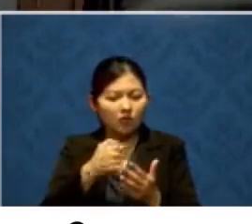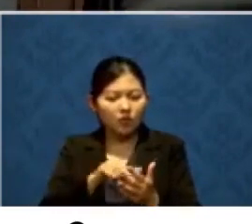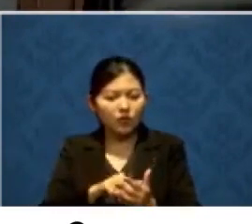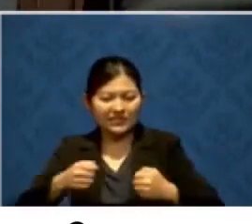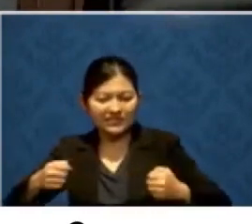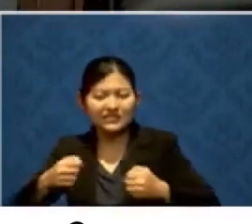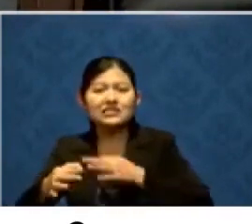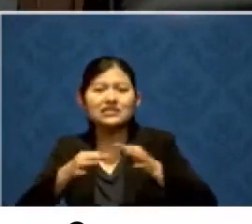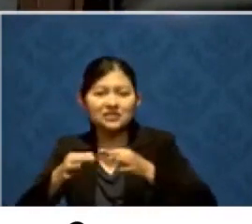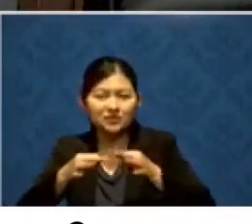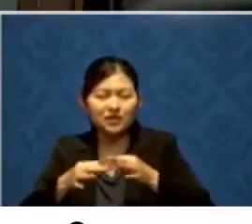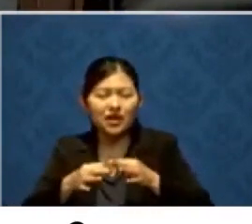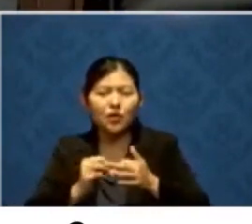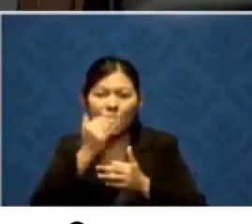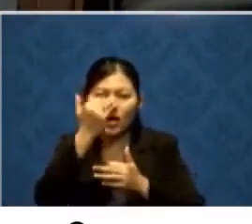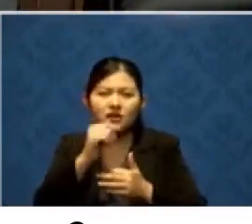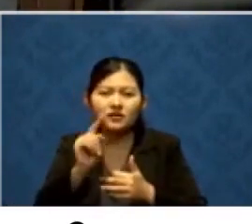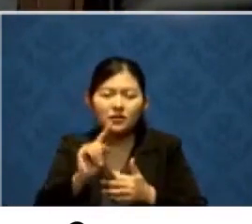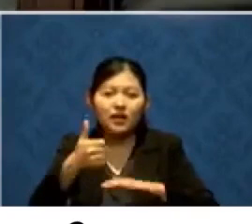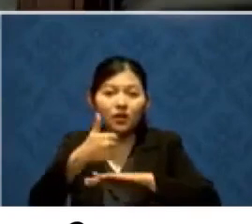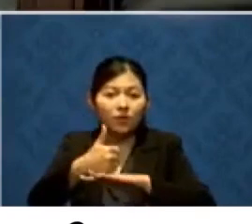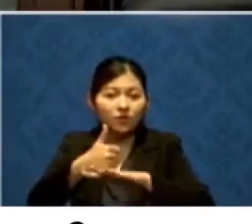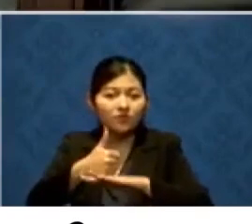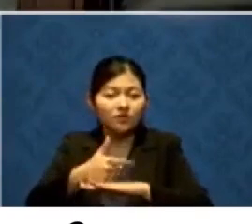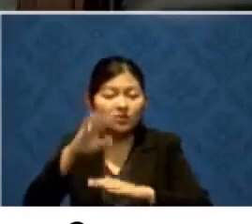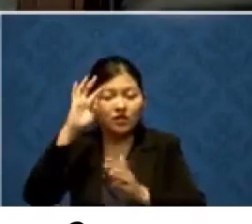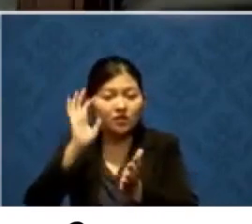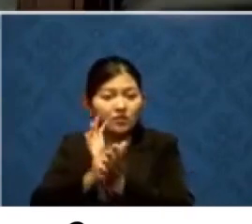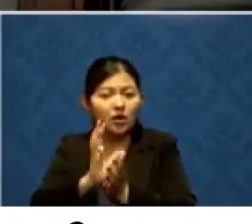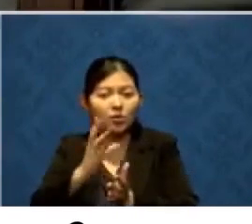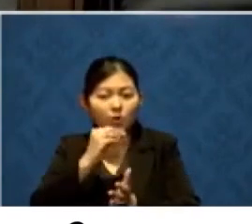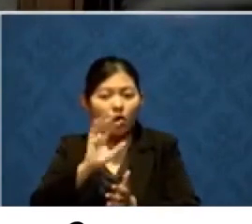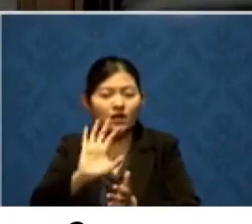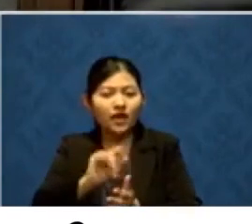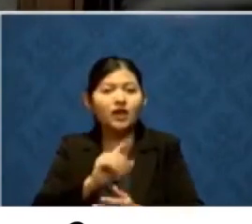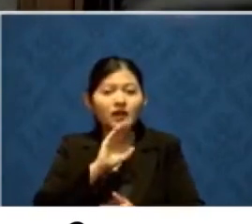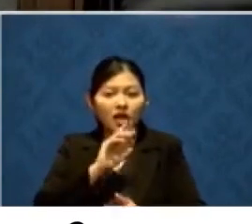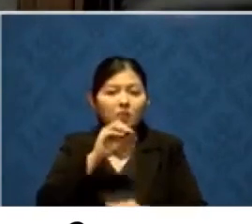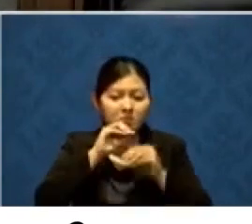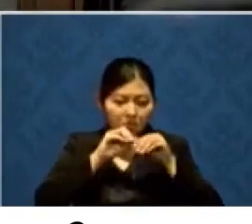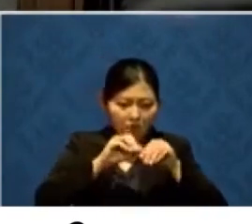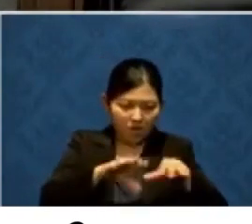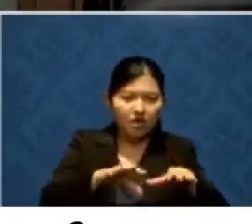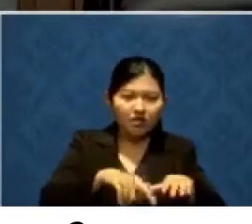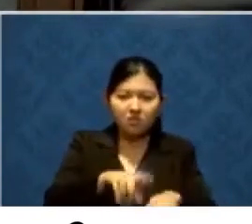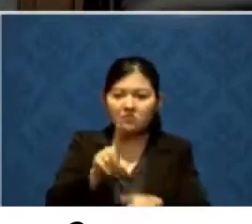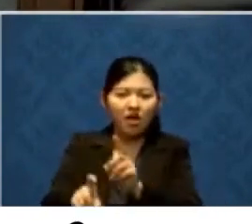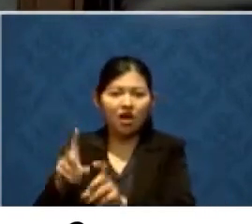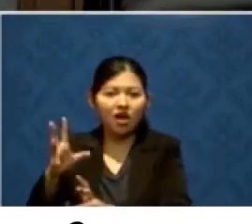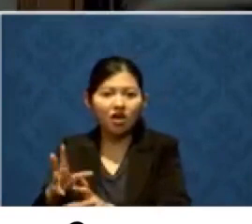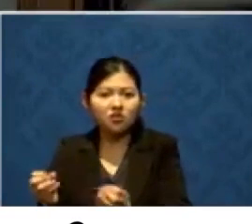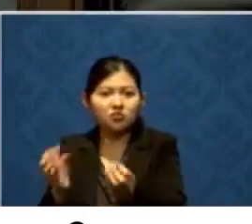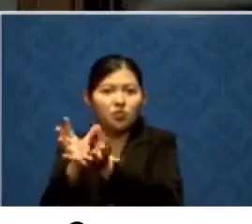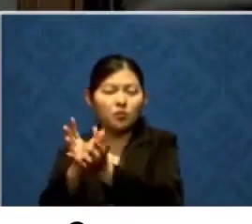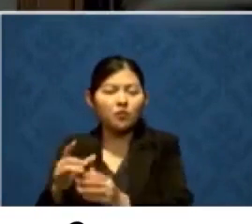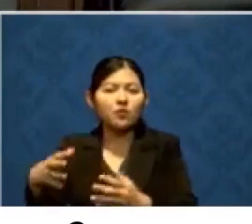ผลเรื่องนี้ว่าสิ่งที่นายตำรวจคนดังกล่าวพูดว่าถ้าเปิดเผยข้อมูลแล้วจะตายกันหมดในสำนักงานตำ